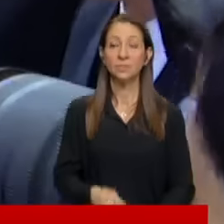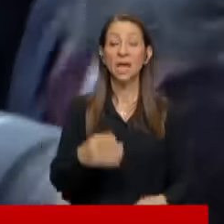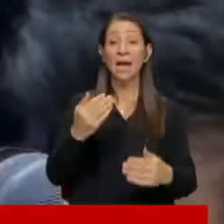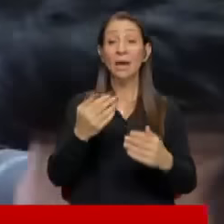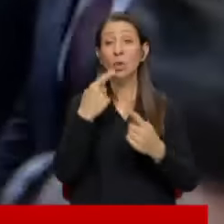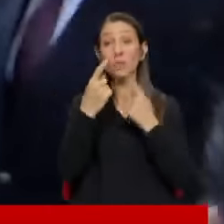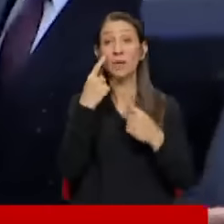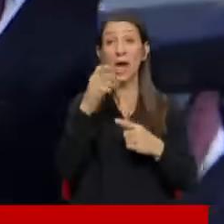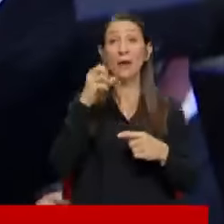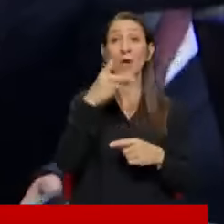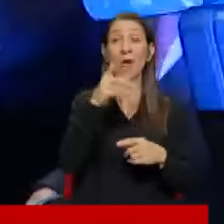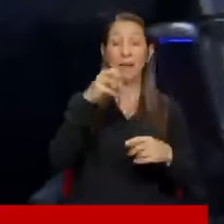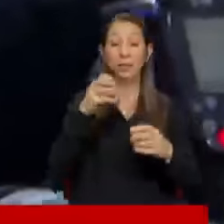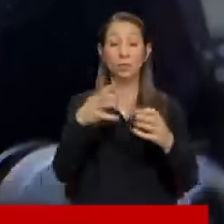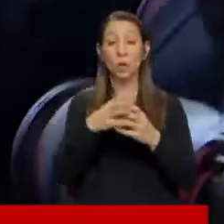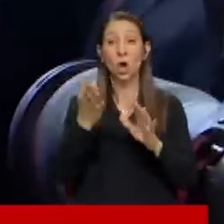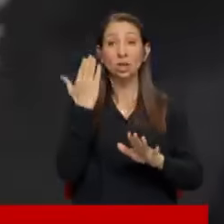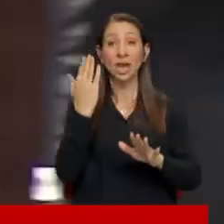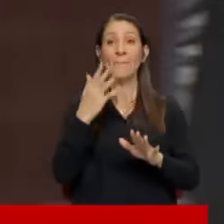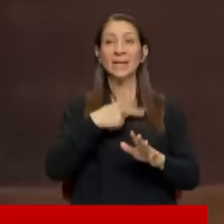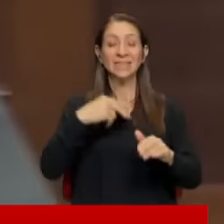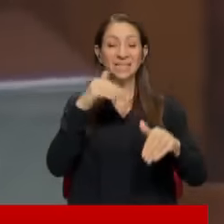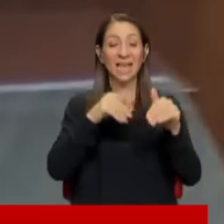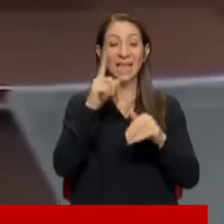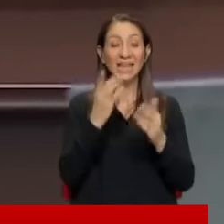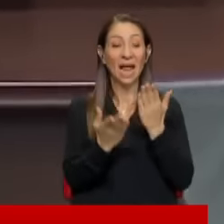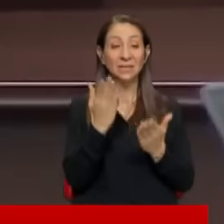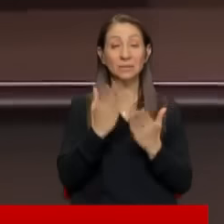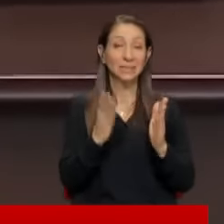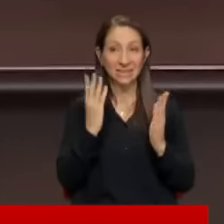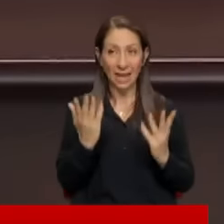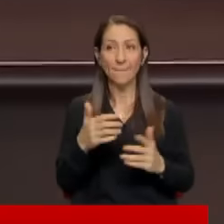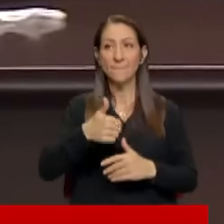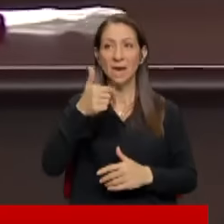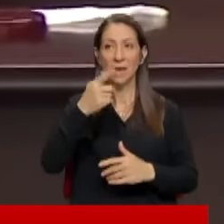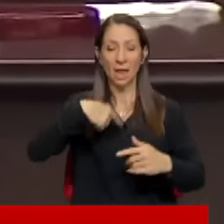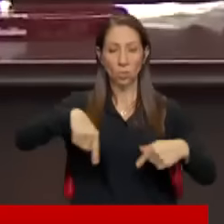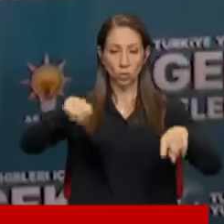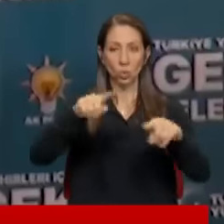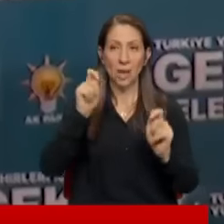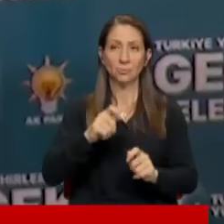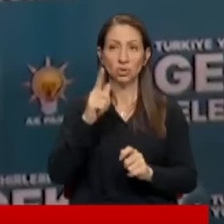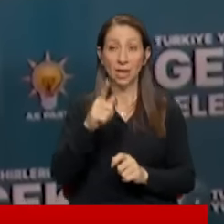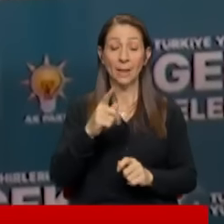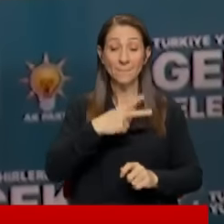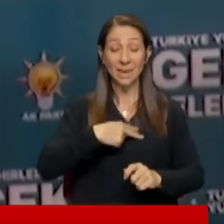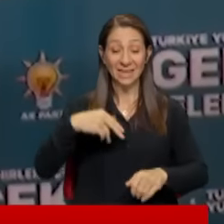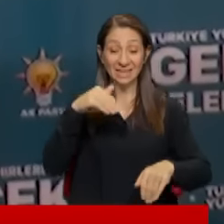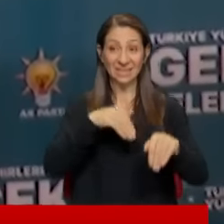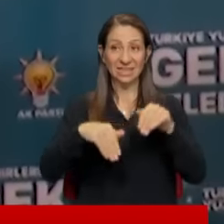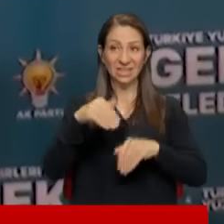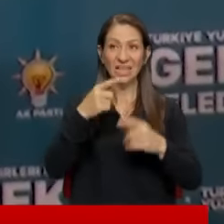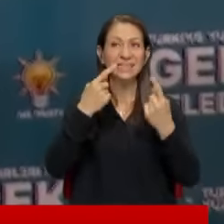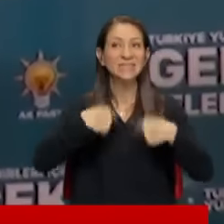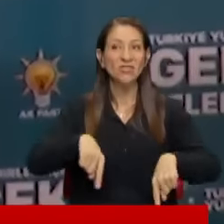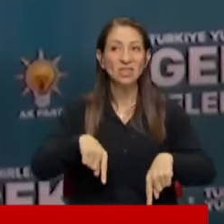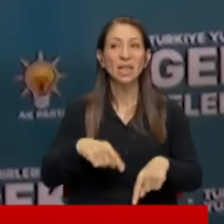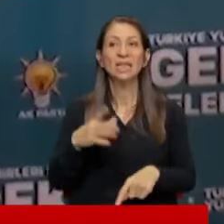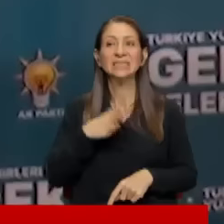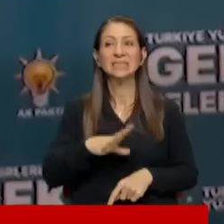Kulislere göre Erdoğan, AK Parti grubundan evvel yerel seçimlerin ilk değerlendirmesini de Bakanlar Kurulu'yla yapacak. yerel seçim